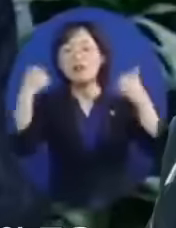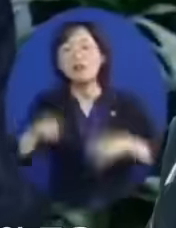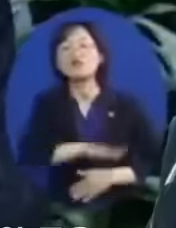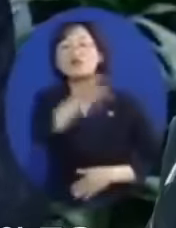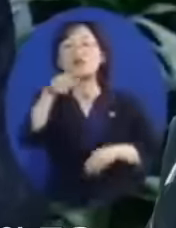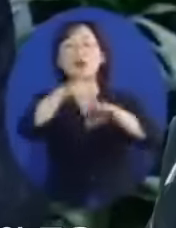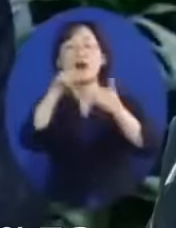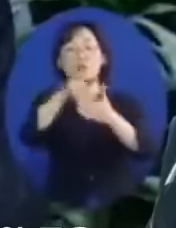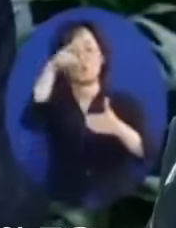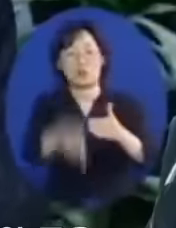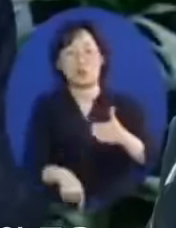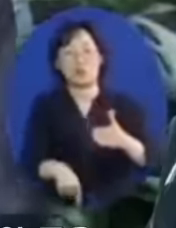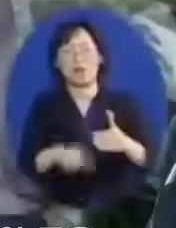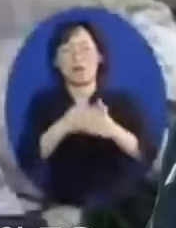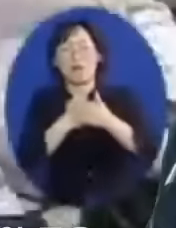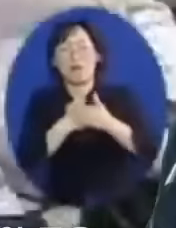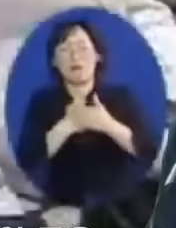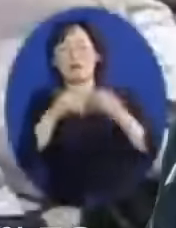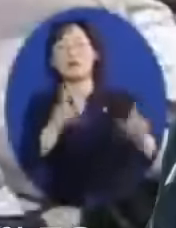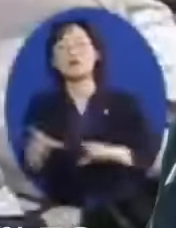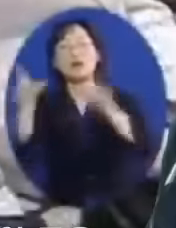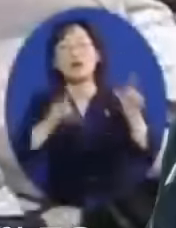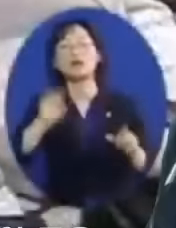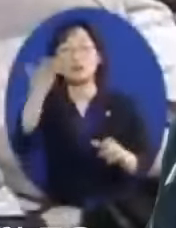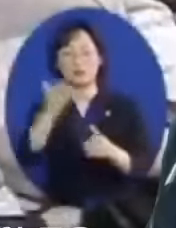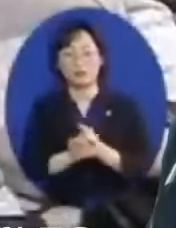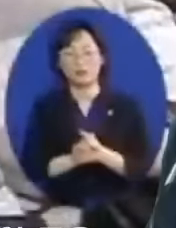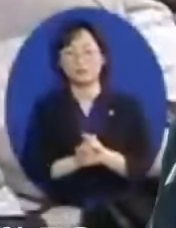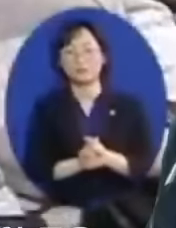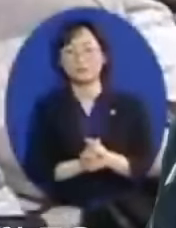우리 마음속에 우리는 간직하고 살아야 되는 것입니다.